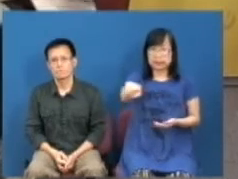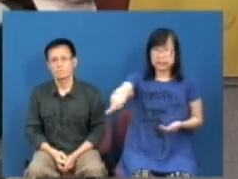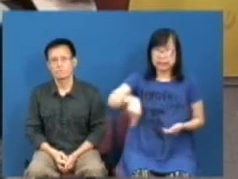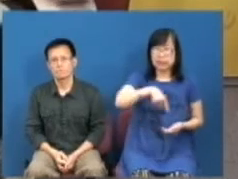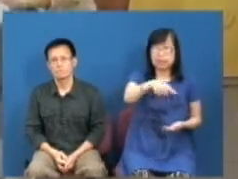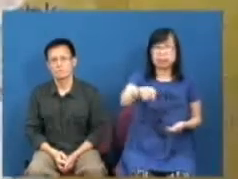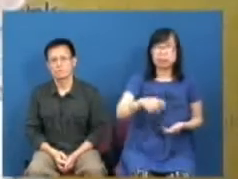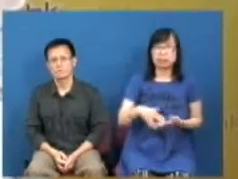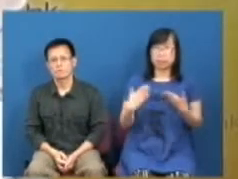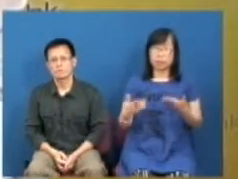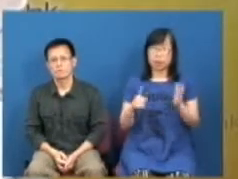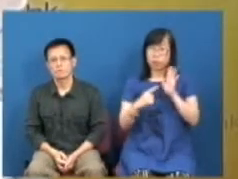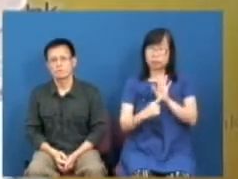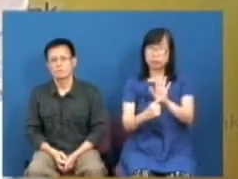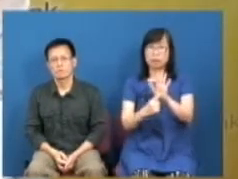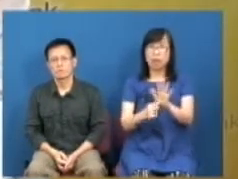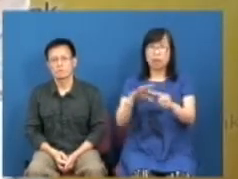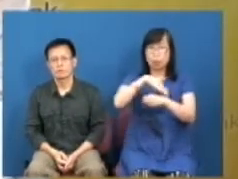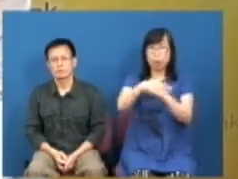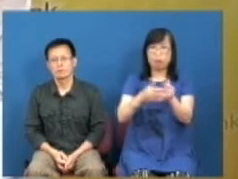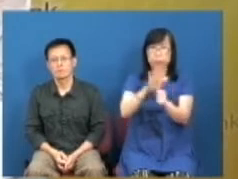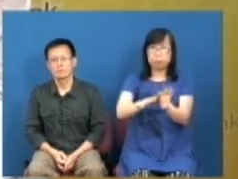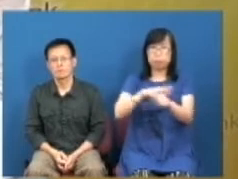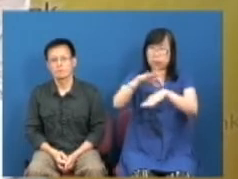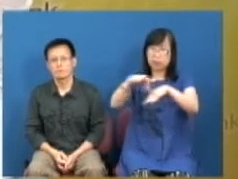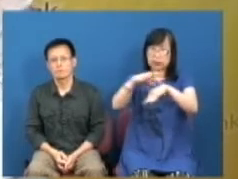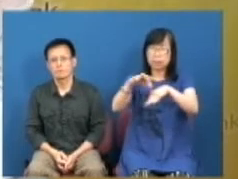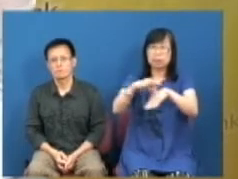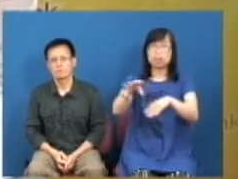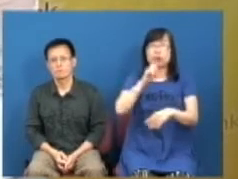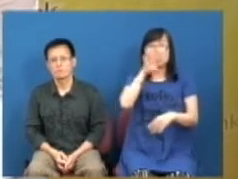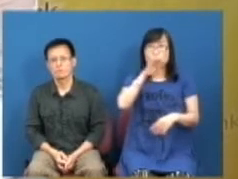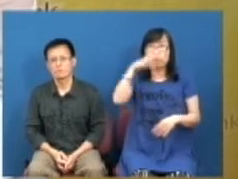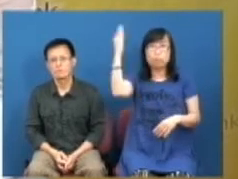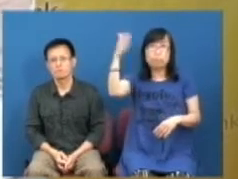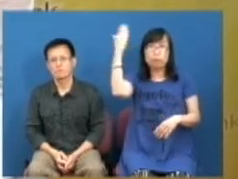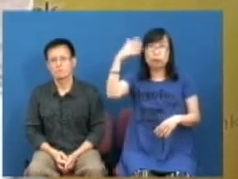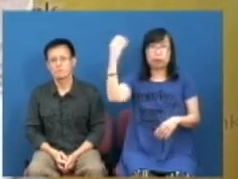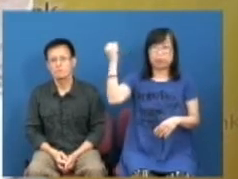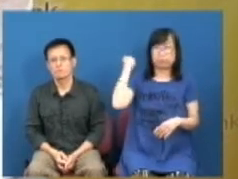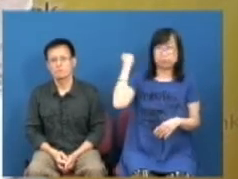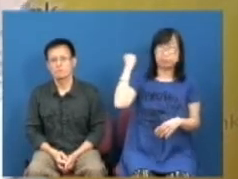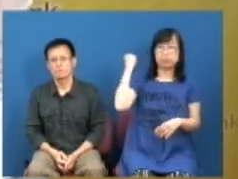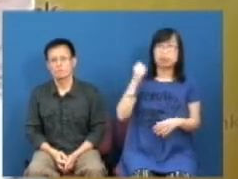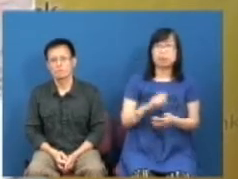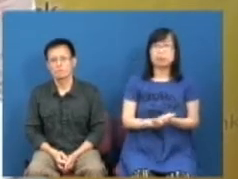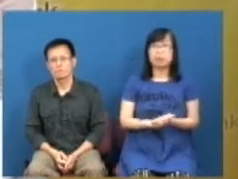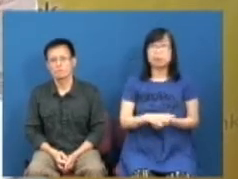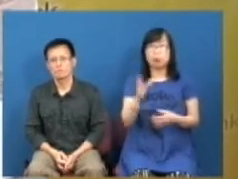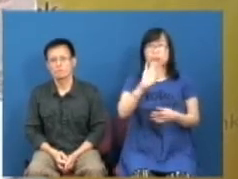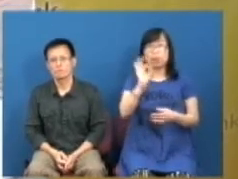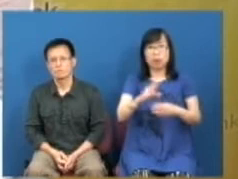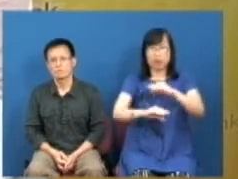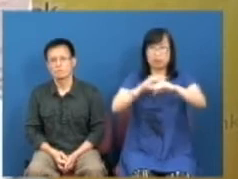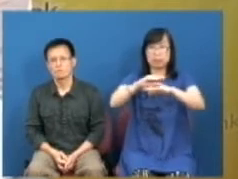譬如你而家你話舉個例，我哋啲環保節能嘅嘢，譬如當你講風力嚇、啊，風力發電，喂，唔通你起啲風